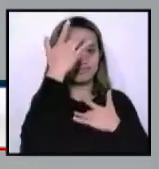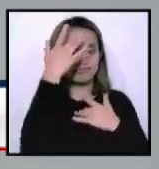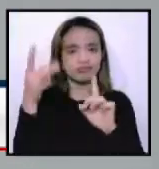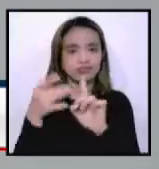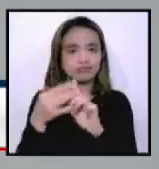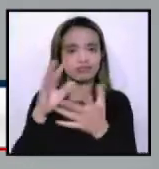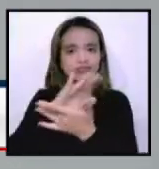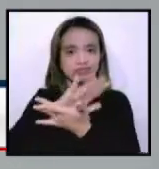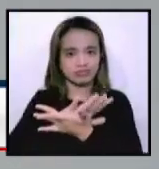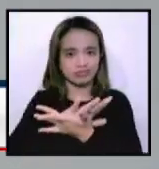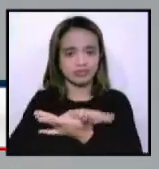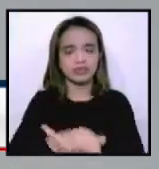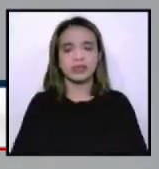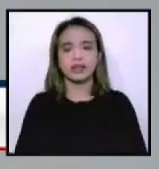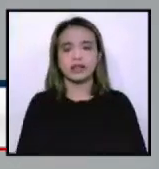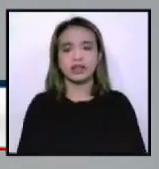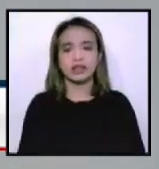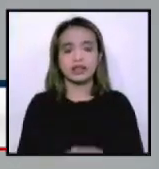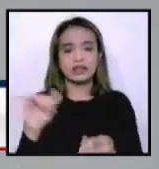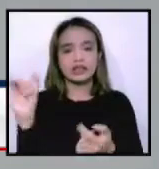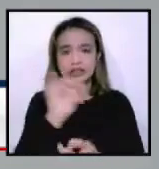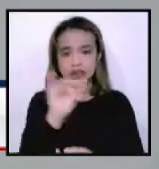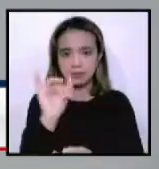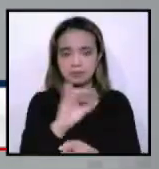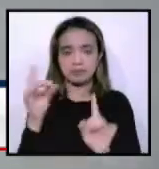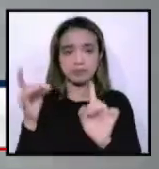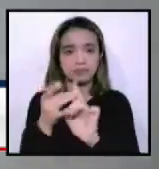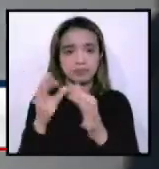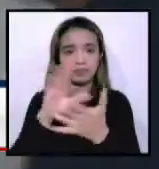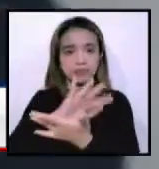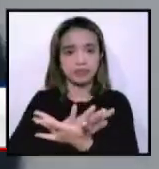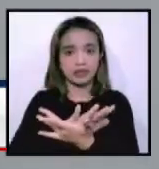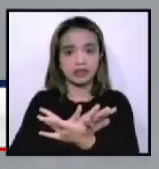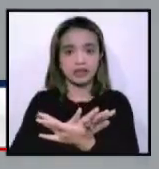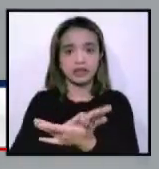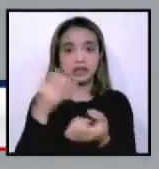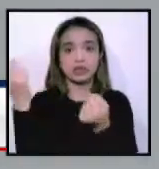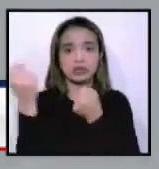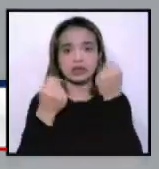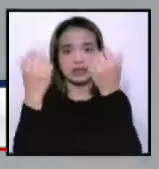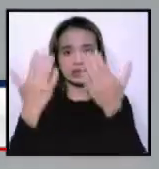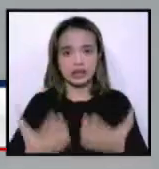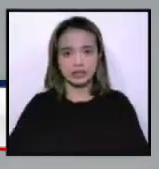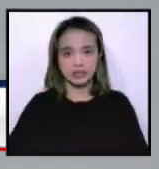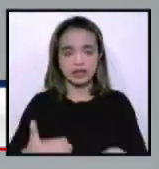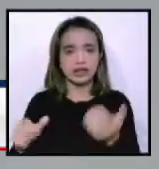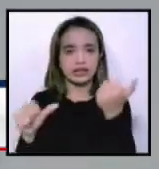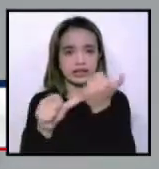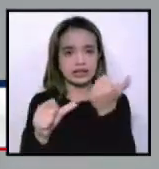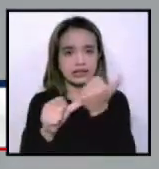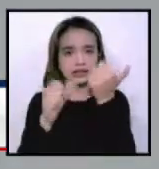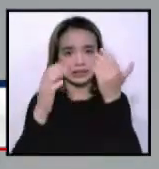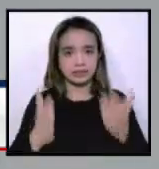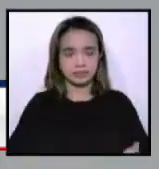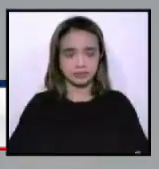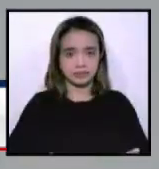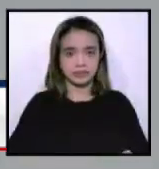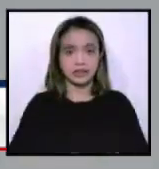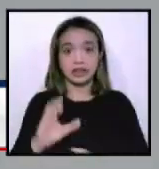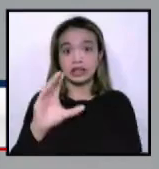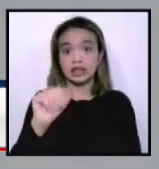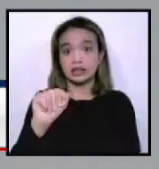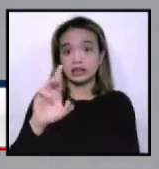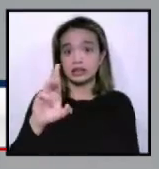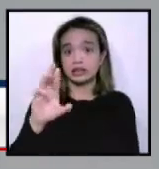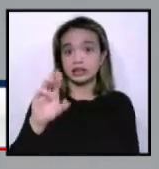pambansang pulisya. Positibo rin sa coronavirus ang kanyang driver at aide. Ay kay Carlos dumanas siya